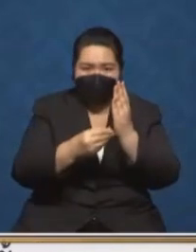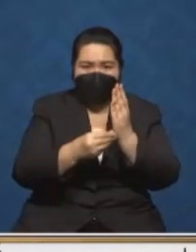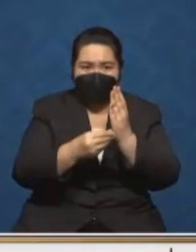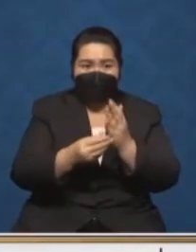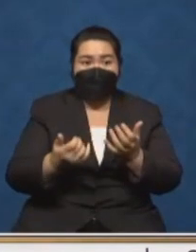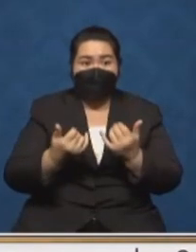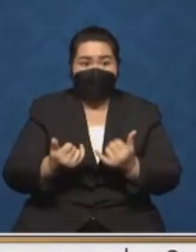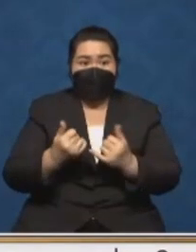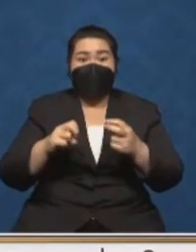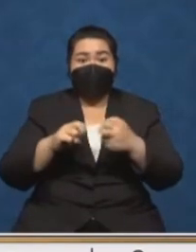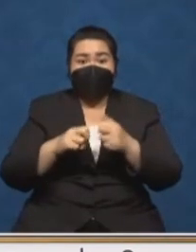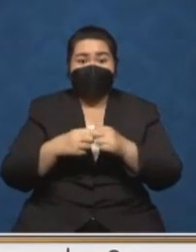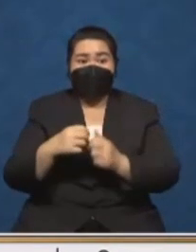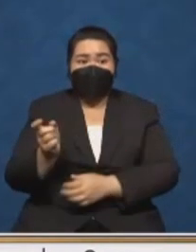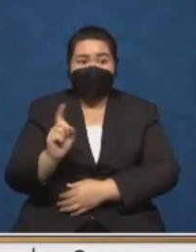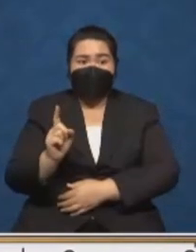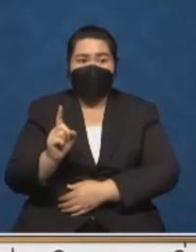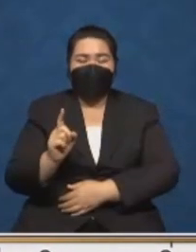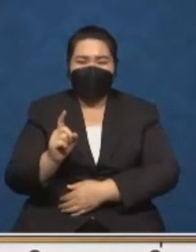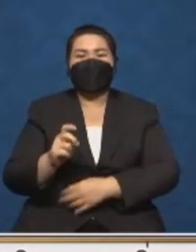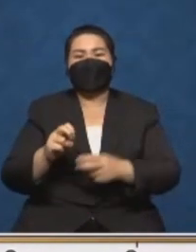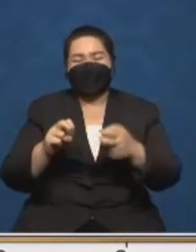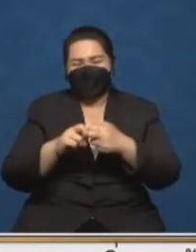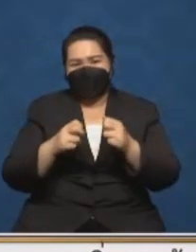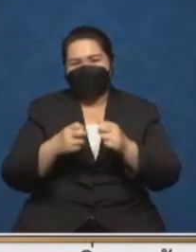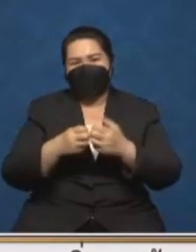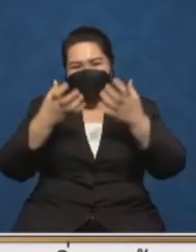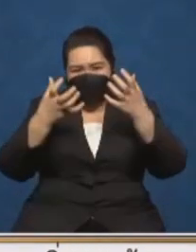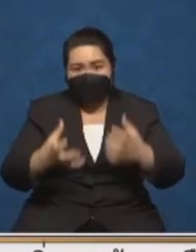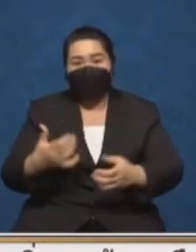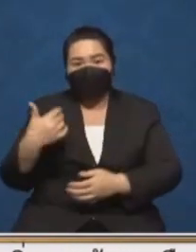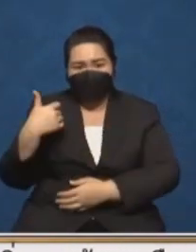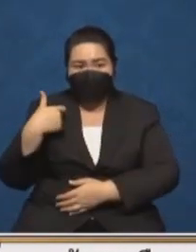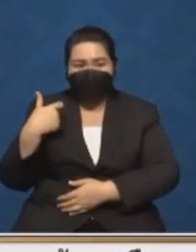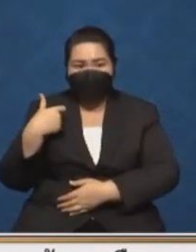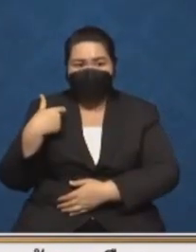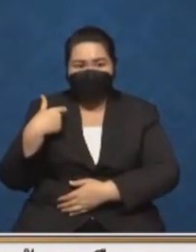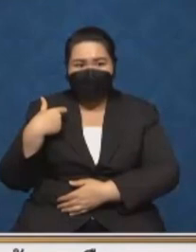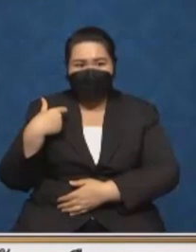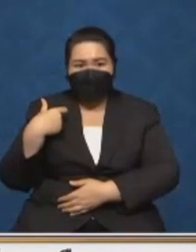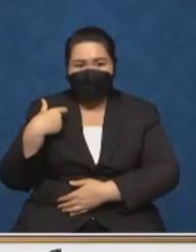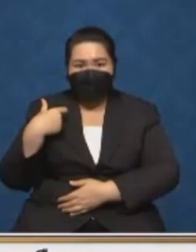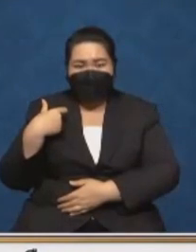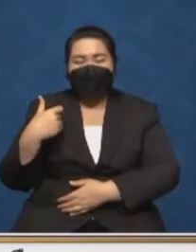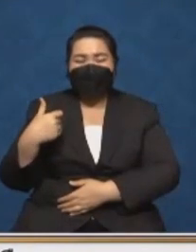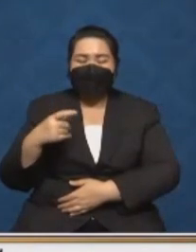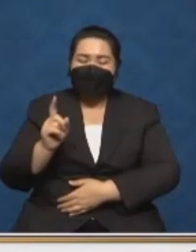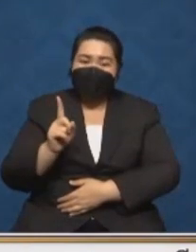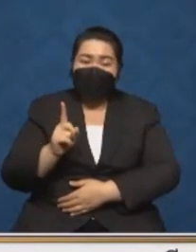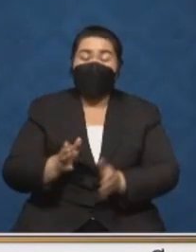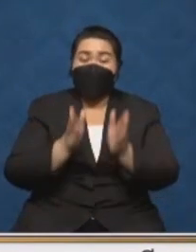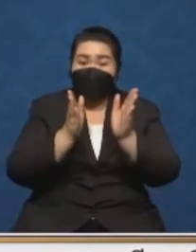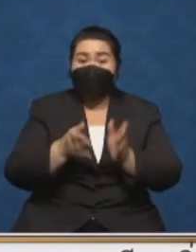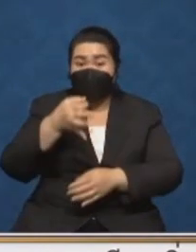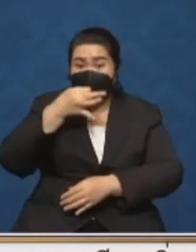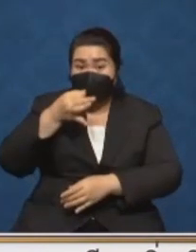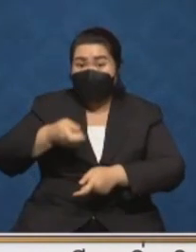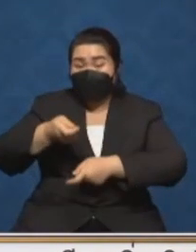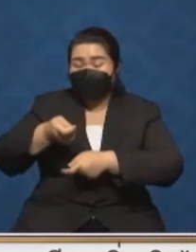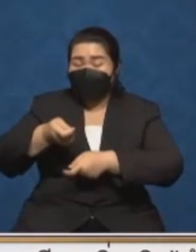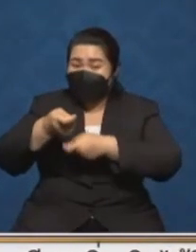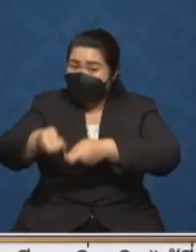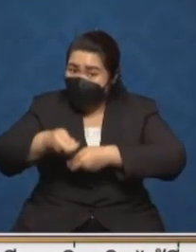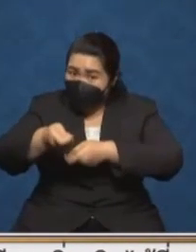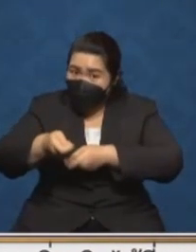ตอนนี้ได้รับความเดือดร้อนอย่างสังหักัน นอกจากพี่น้องเกษตกรเลี้ยง